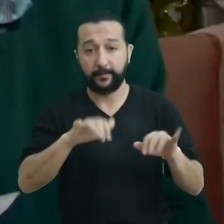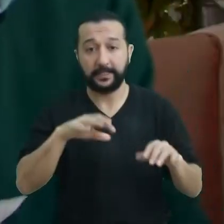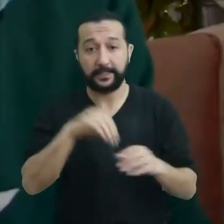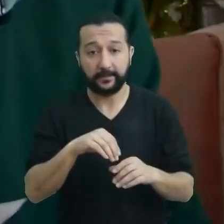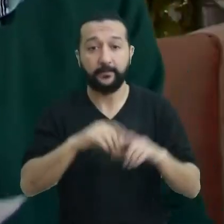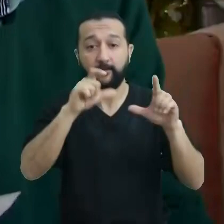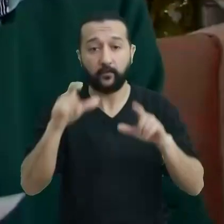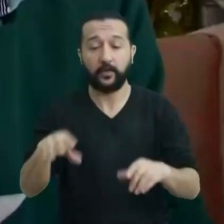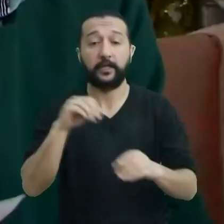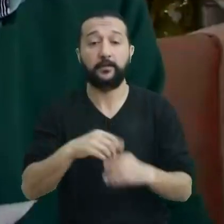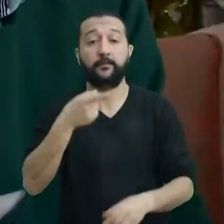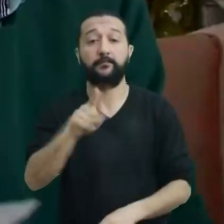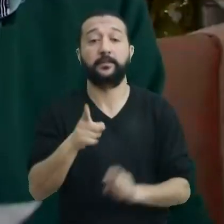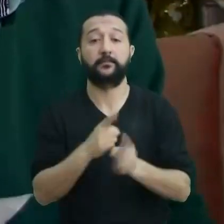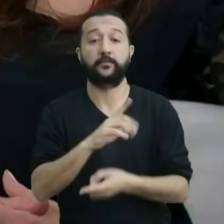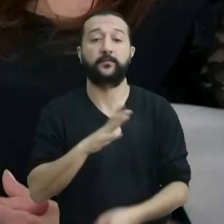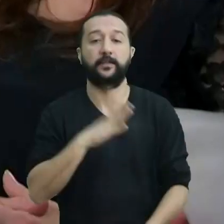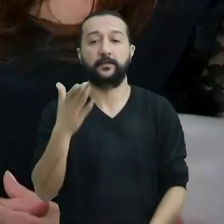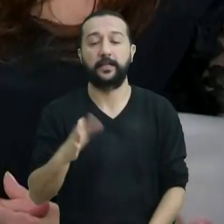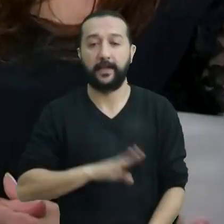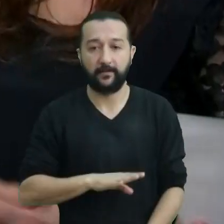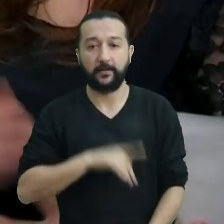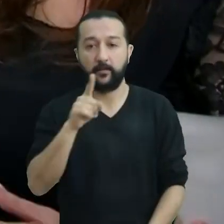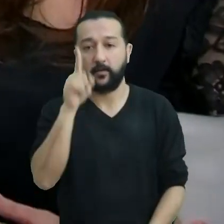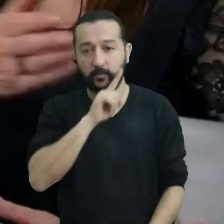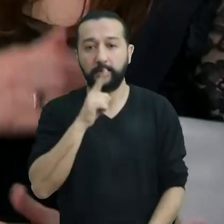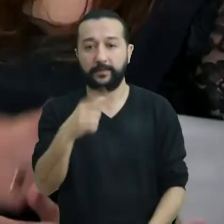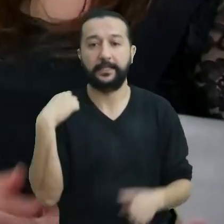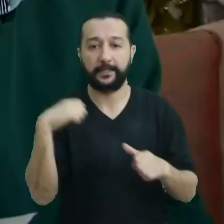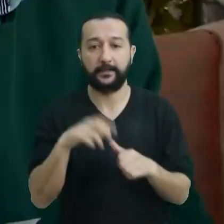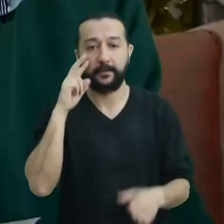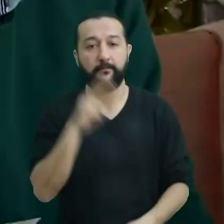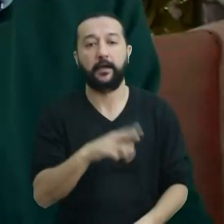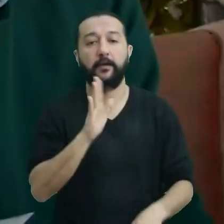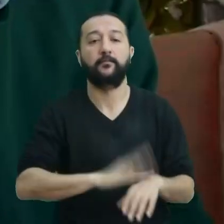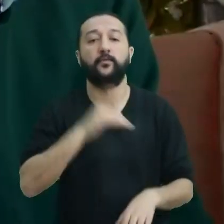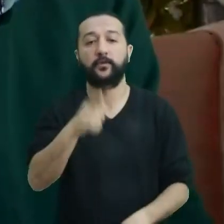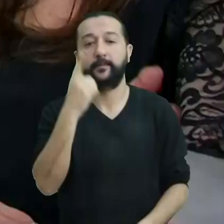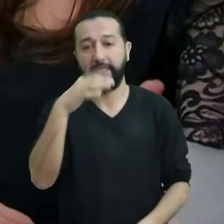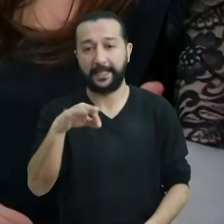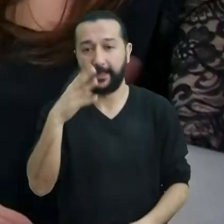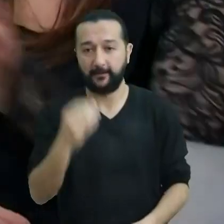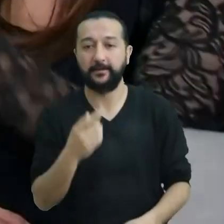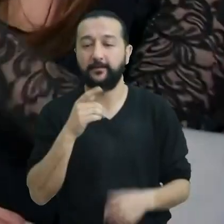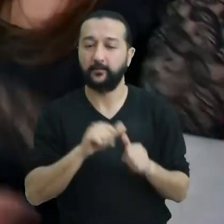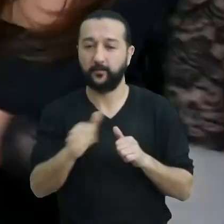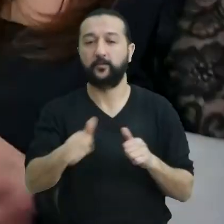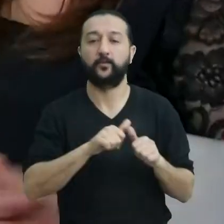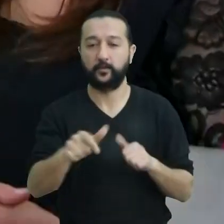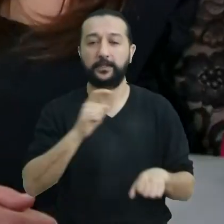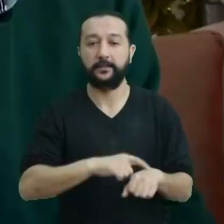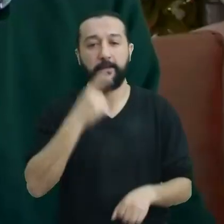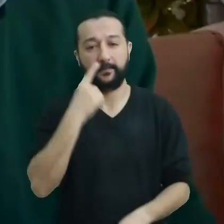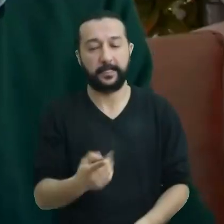bilgisayarımdaki selfie fotoğraflarım bile en az 1000 tanedir yani. Evladım işte o yüzden bir daha dönüp bakmıyorsunuz. Böyle bu kadar az olunca böyle uzun